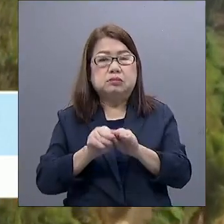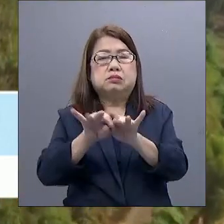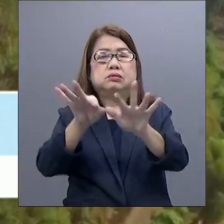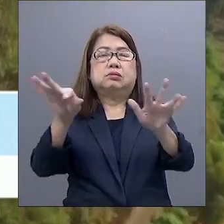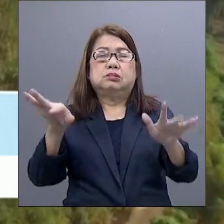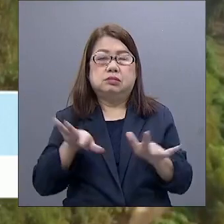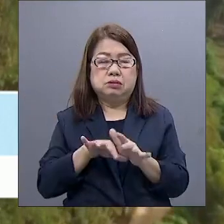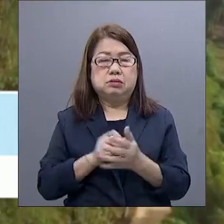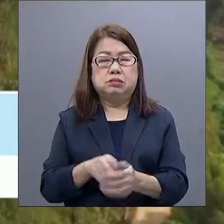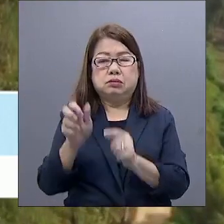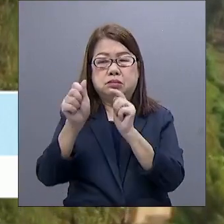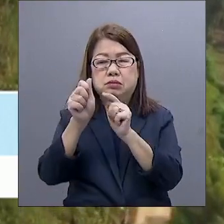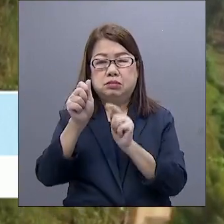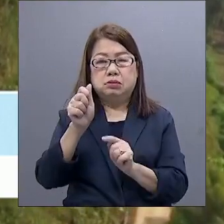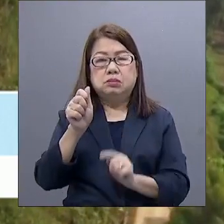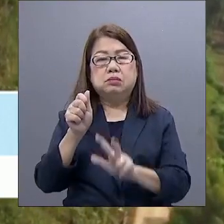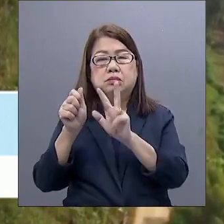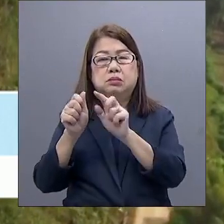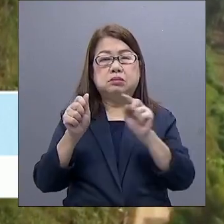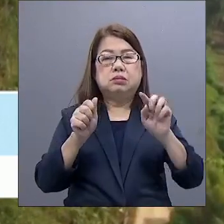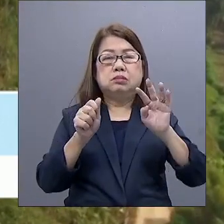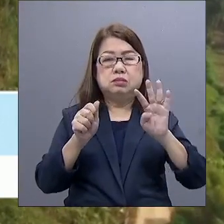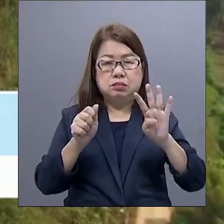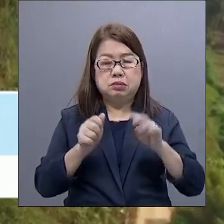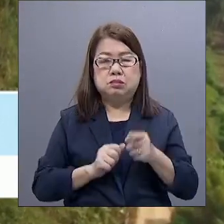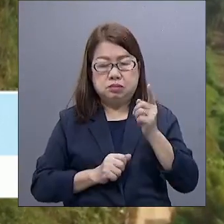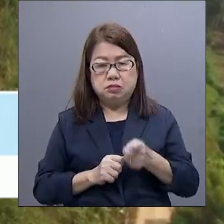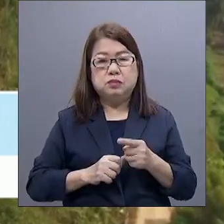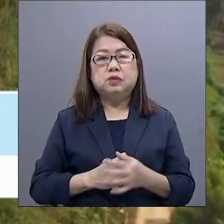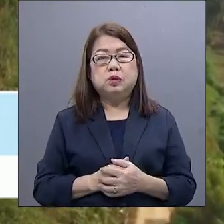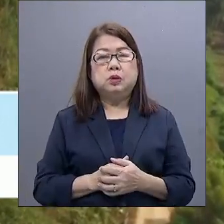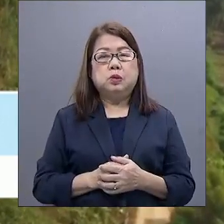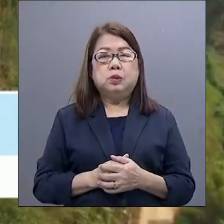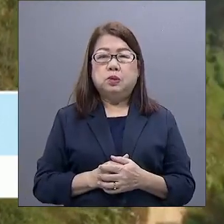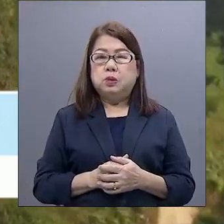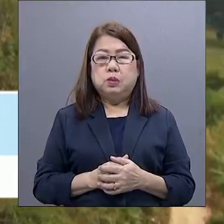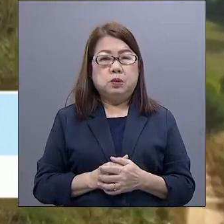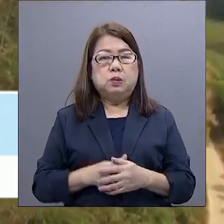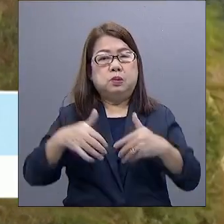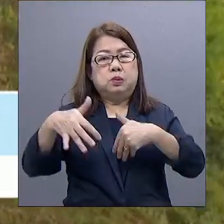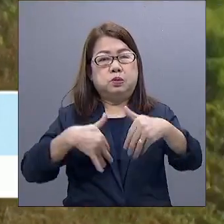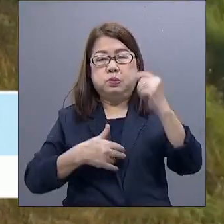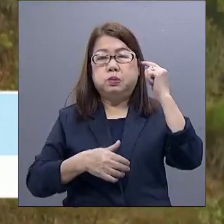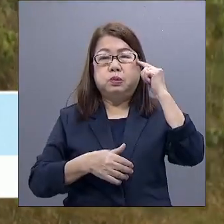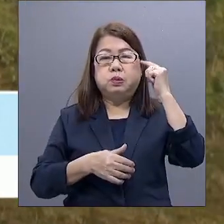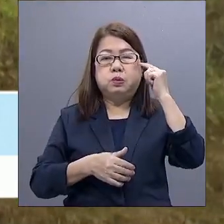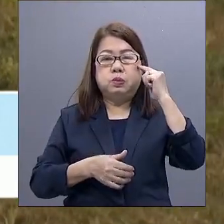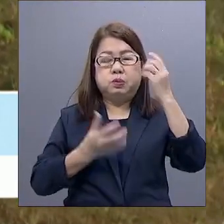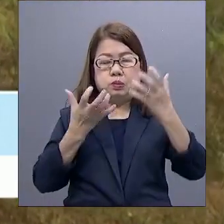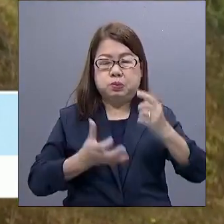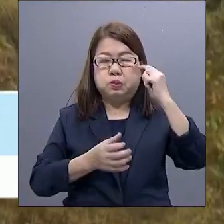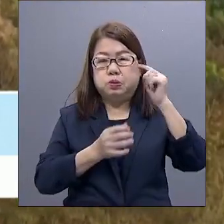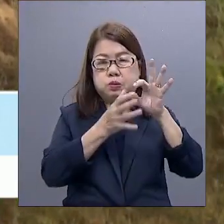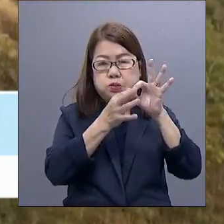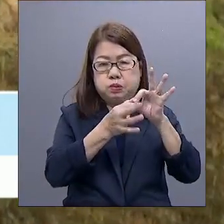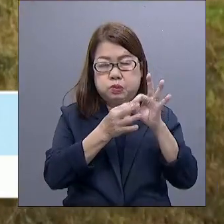ทั้ง3 ส่งเธอ มแ่นอนอยเรไม่ได้อืม เป็คามกลงใจของชาวบ้านนะคะเดี๋วเราดูกต่อไปว